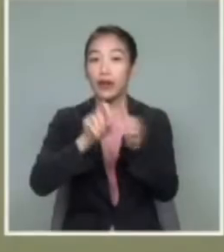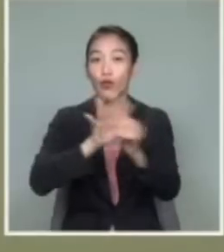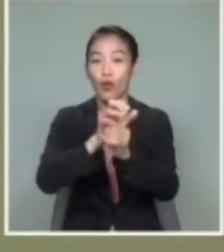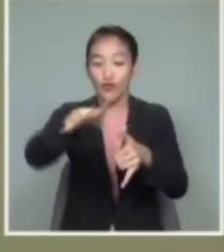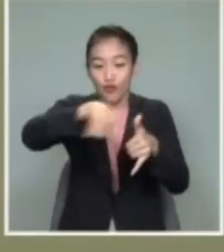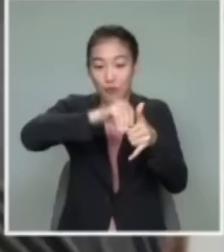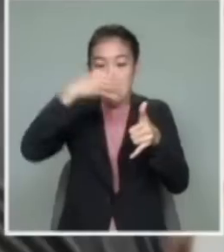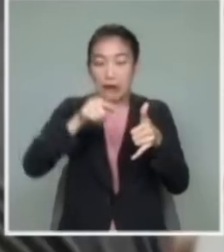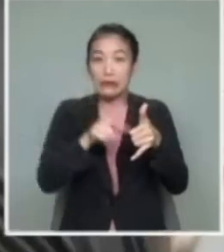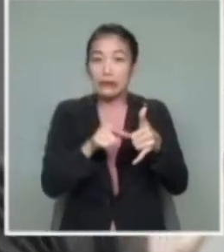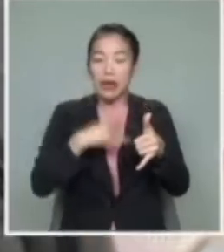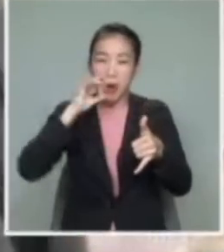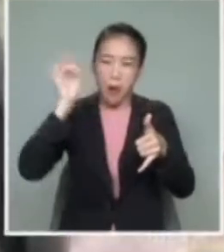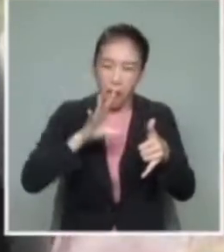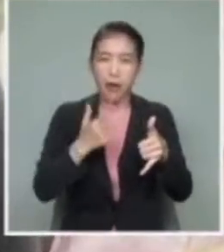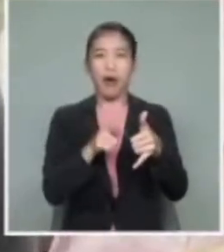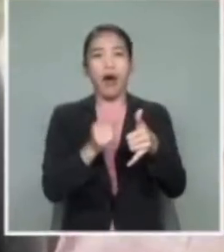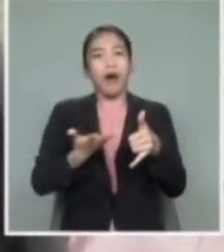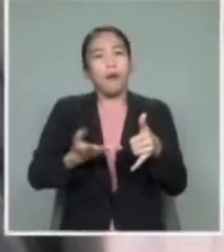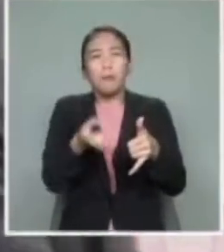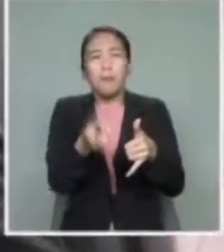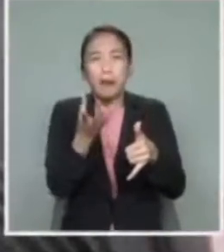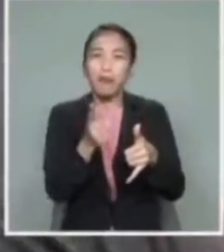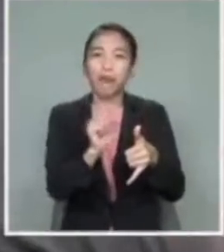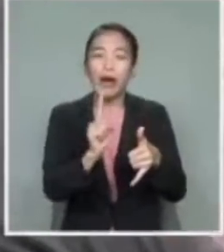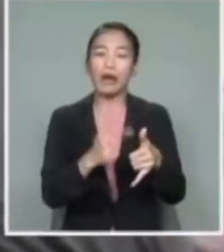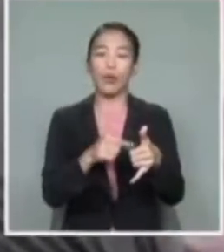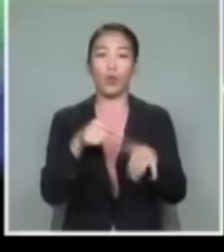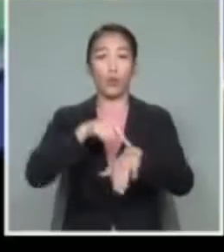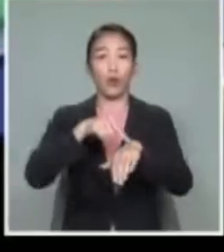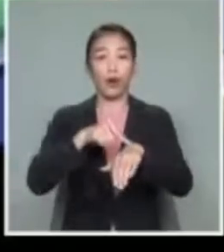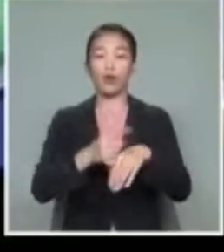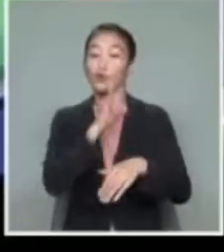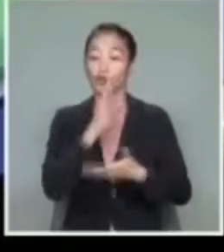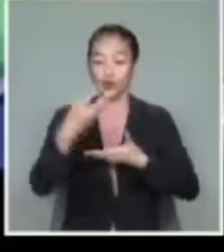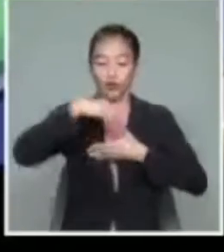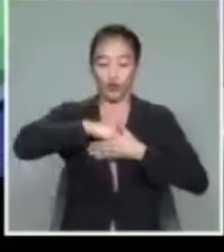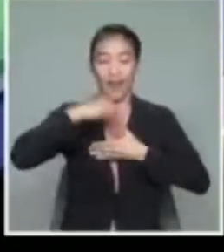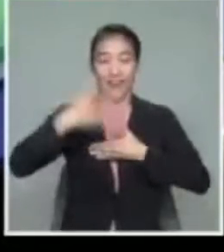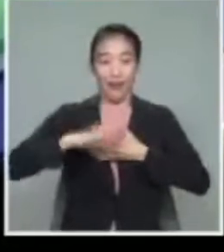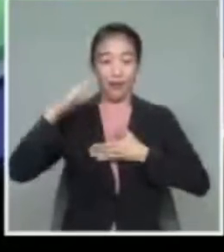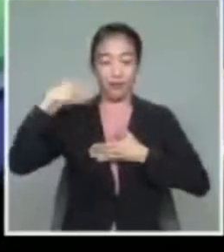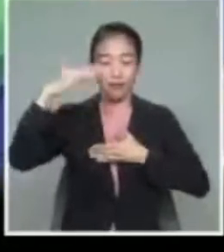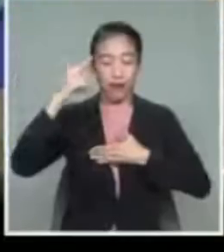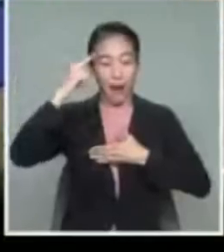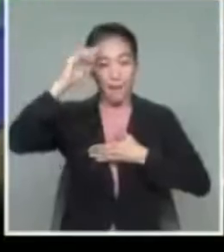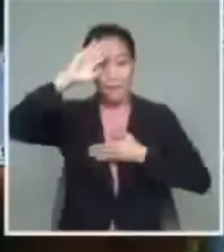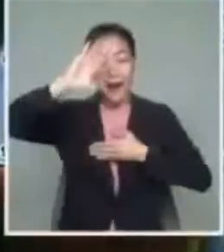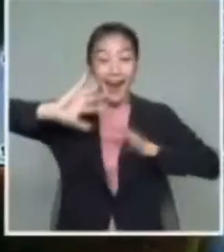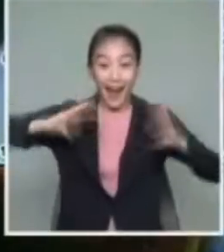คนมีอาการรุนแรงแตกต่างกันรวมถึงระยะเวลาของเชื้อเมื่ออยู่ในร่างกายของแต่ละคนก็แตกต่างกันไปด้ว